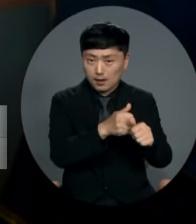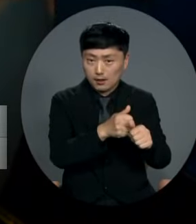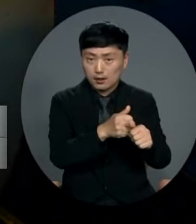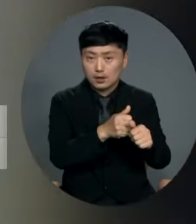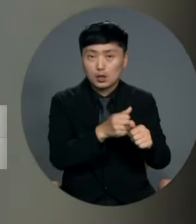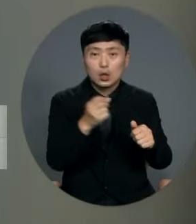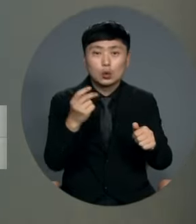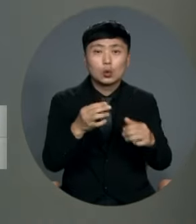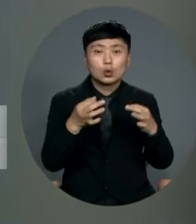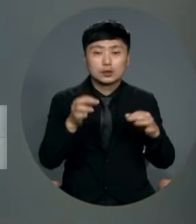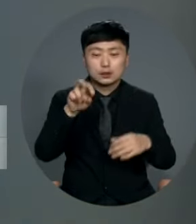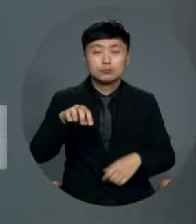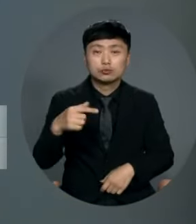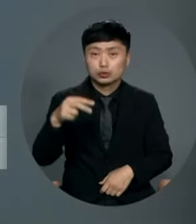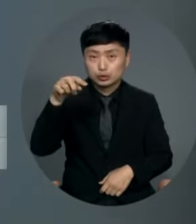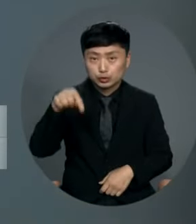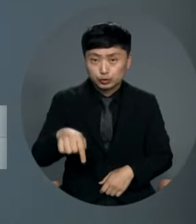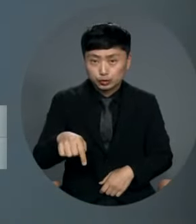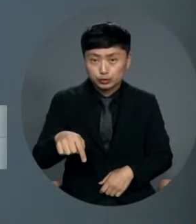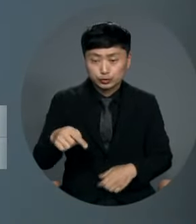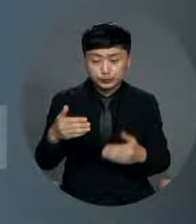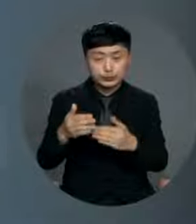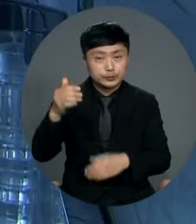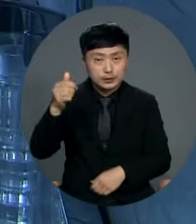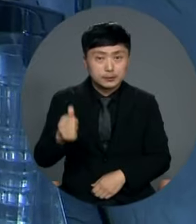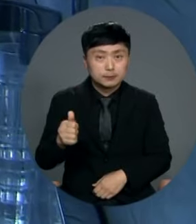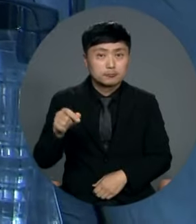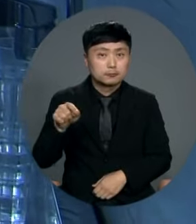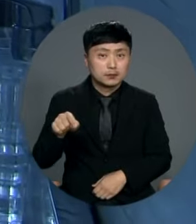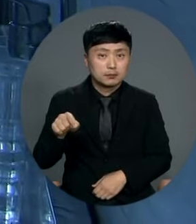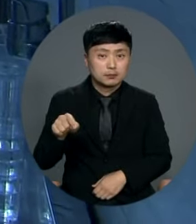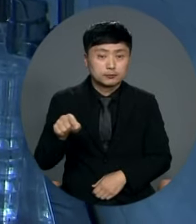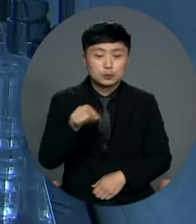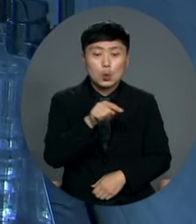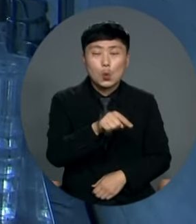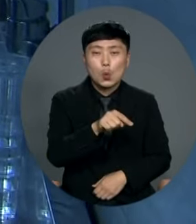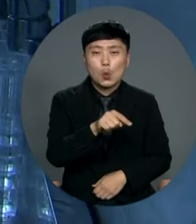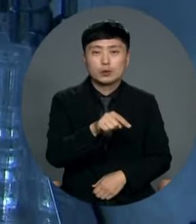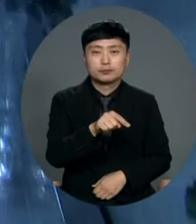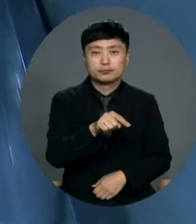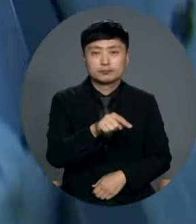김문수 고용노동부 장관도 영세 사업장에 대한 근로기준법 강화